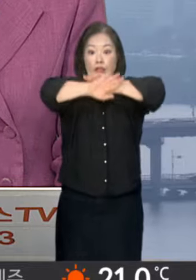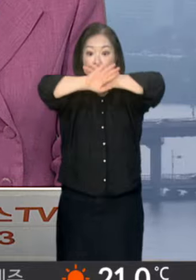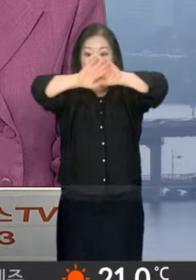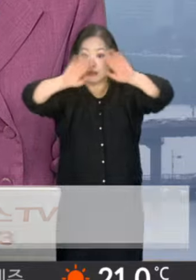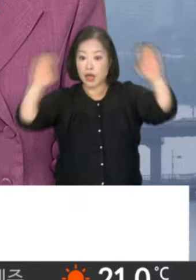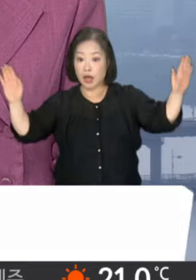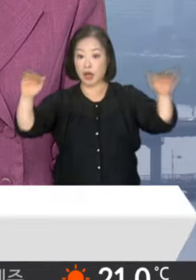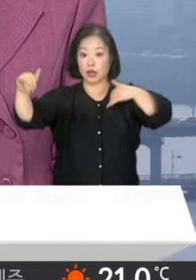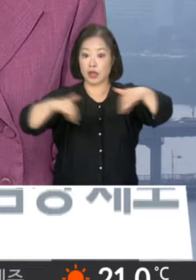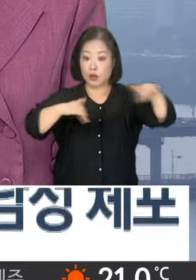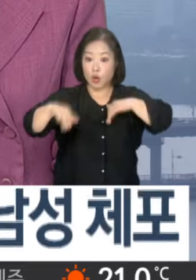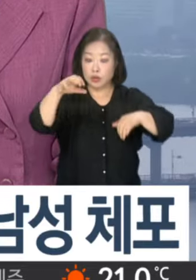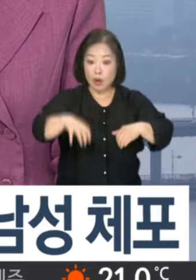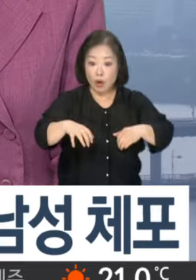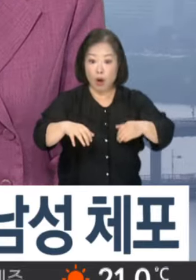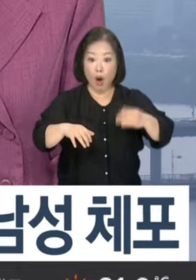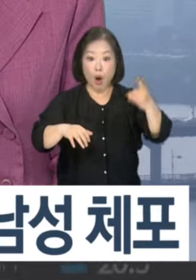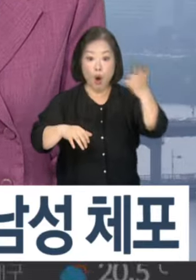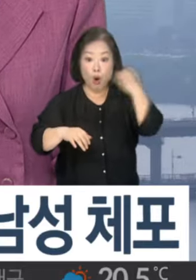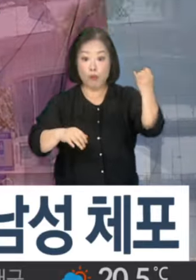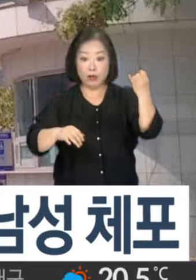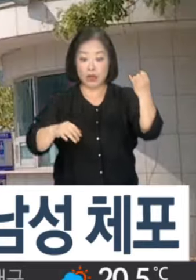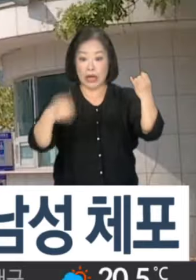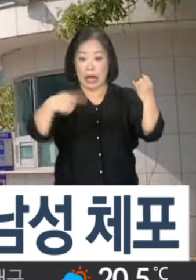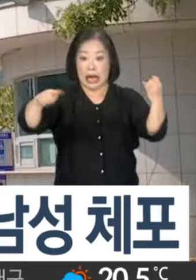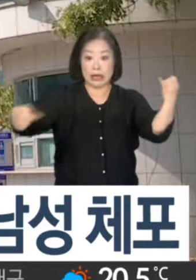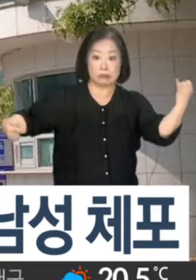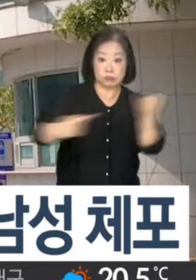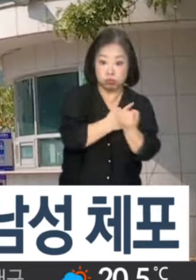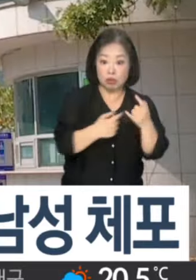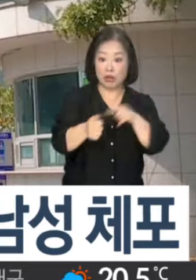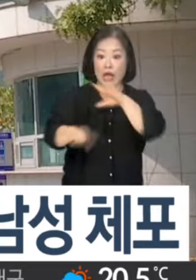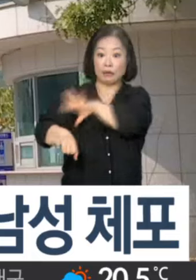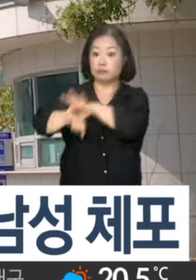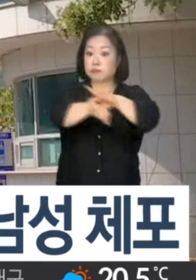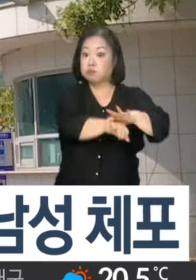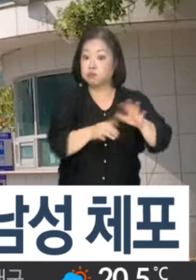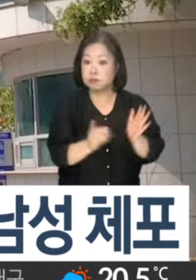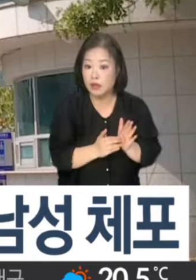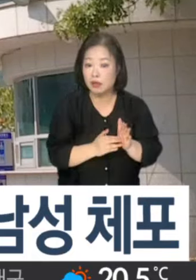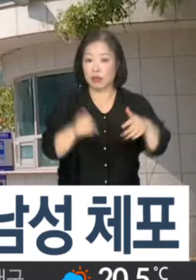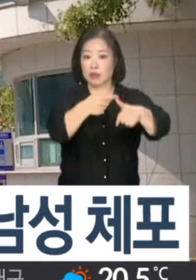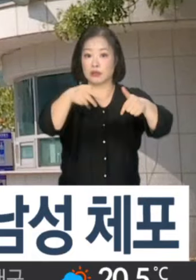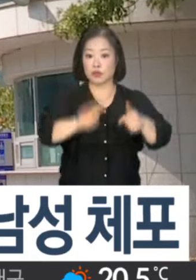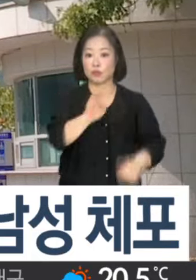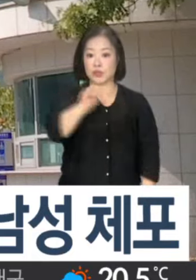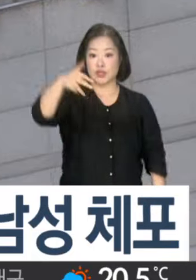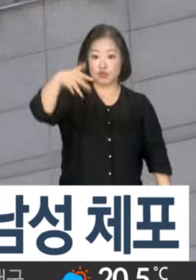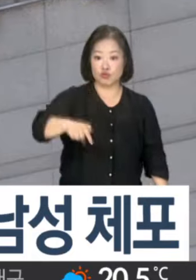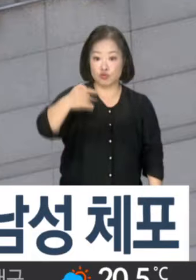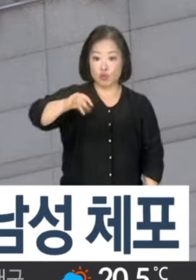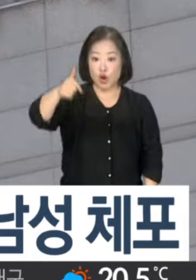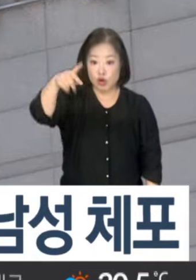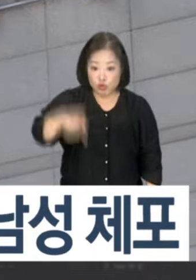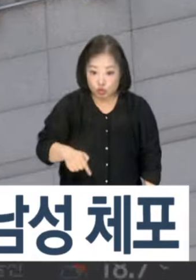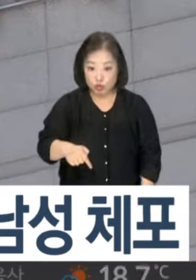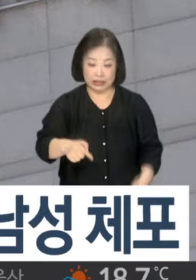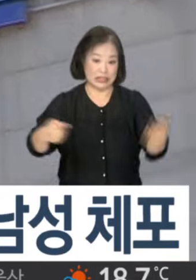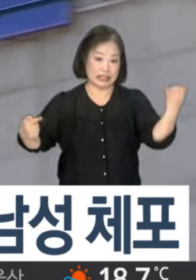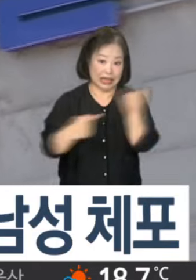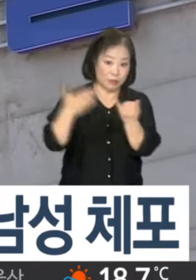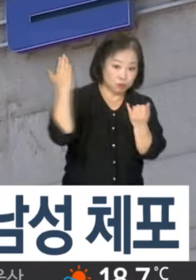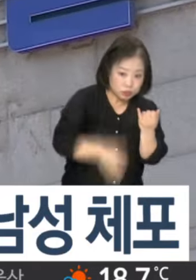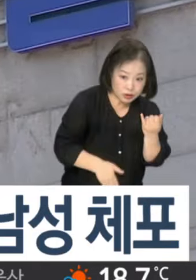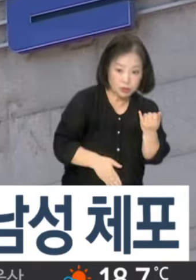대낮에 길거리에서 어머니를 흉기로 찌른 남성이 경찰에 붙잡혔습니다 인천 미추홀 경찰서는 살인미수 혐의로 40대